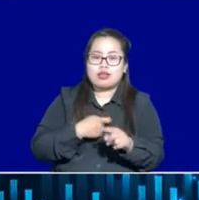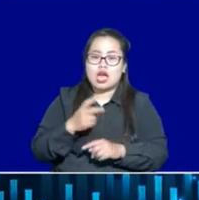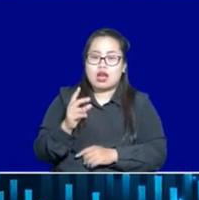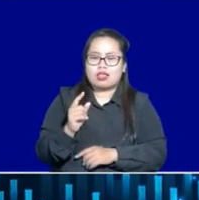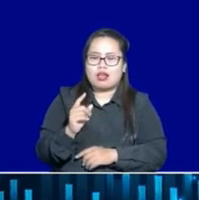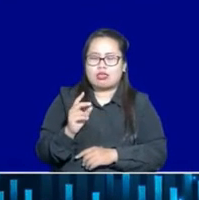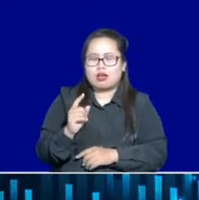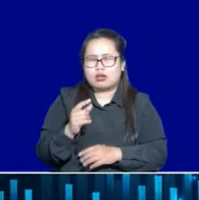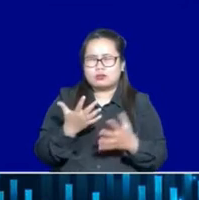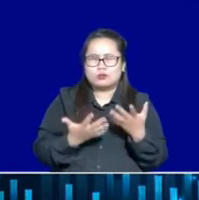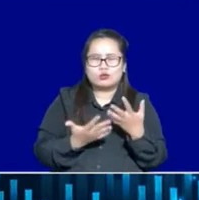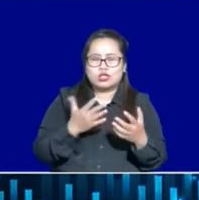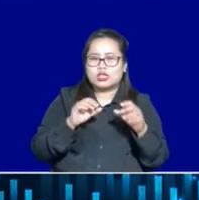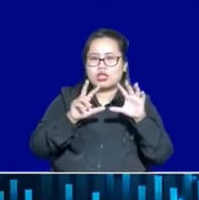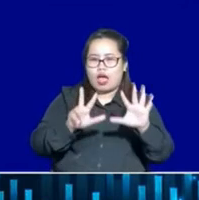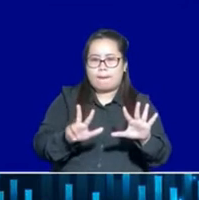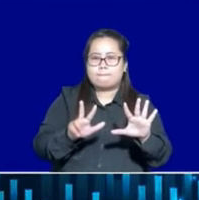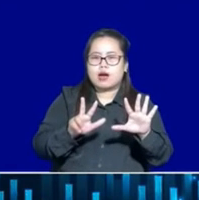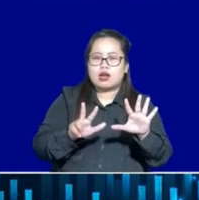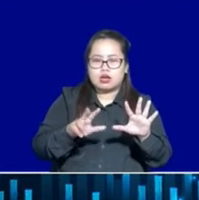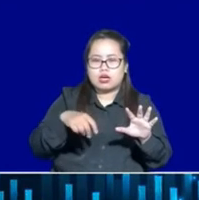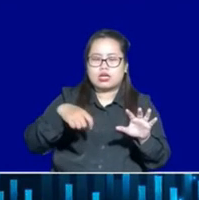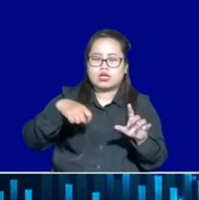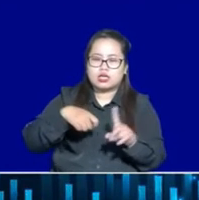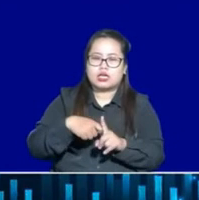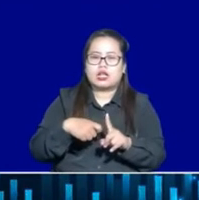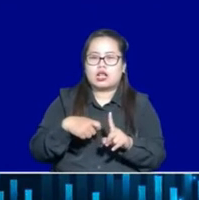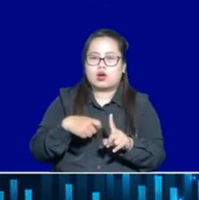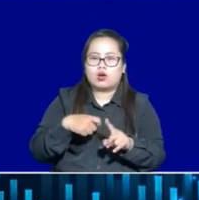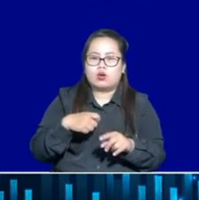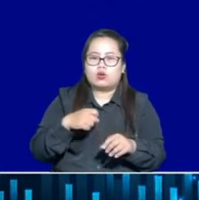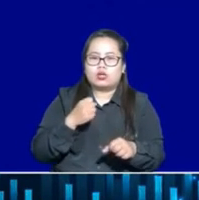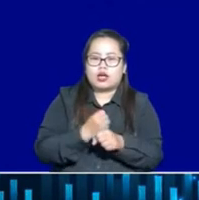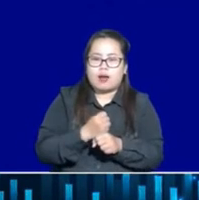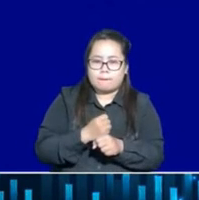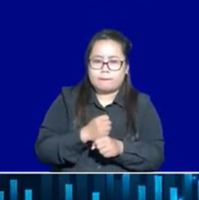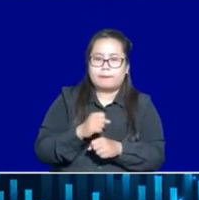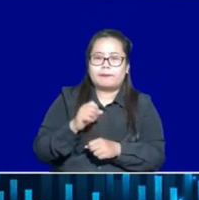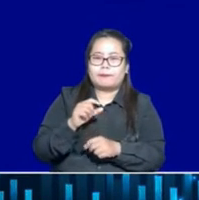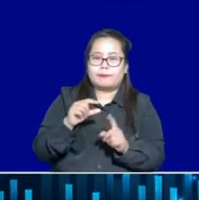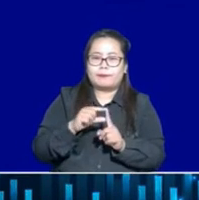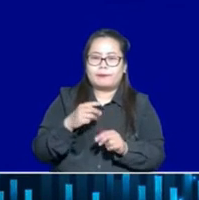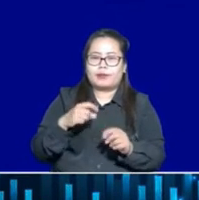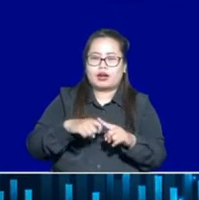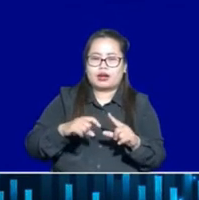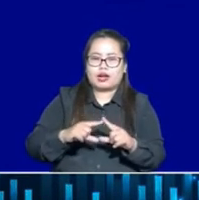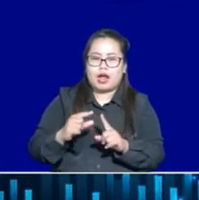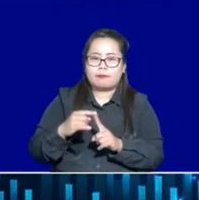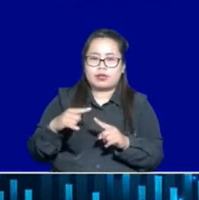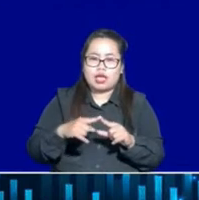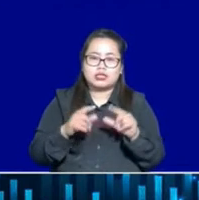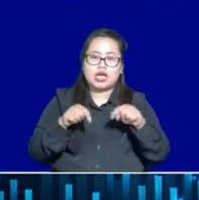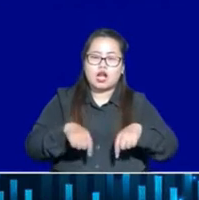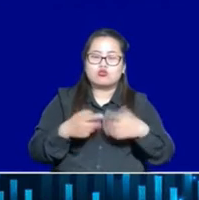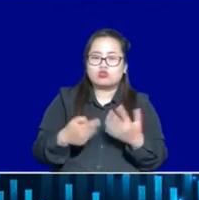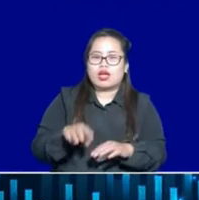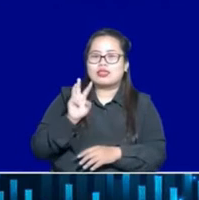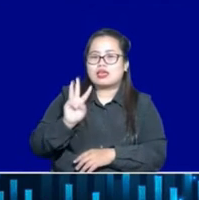hanya 8 kilo gram per kapita, sekarang sudah 33